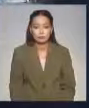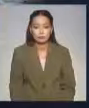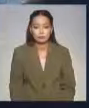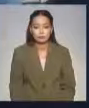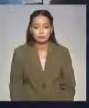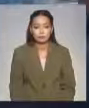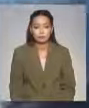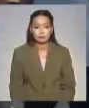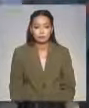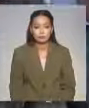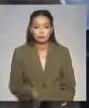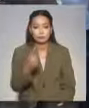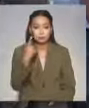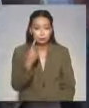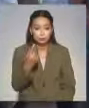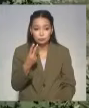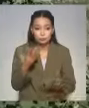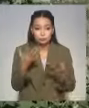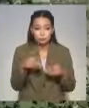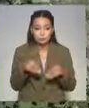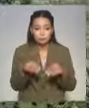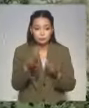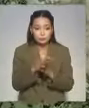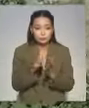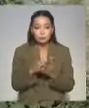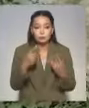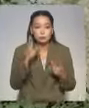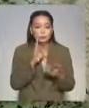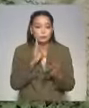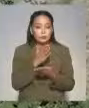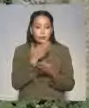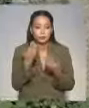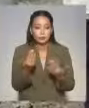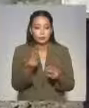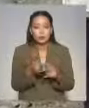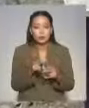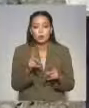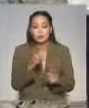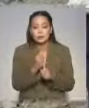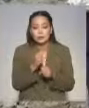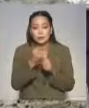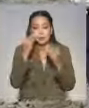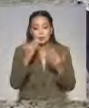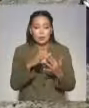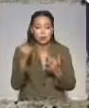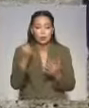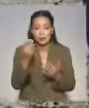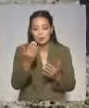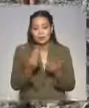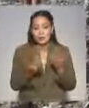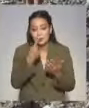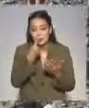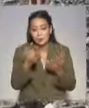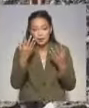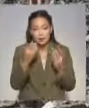тұрып қойсыз. Енді басқа су жоқ, не істеймін? Қақтан тауып келеміз? Тіршілік нәрінен тарыққан шаруалар енді не істерін білмейді ал. Жақын күндері су келмесе